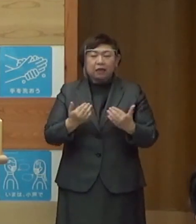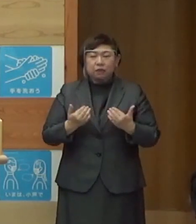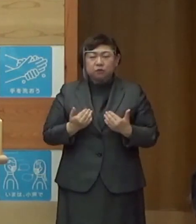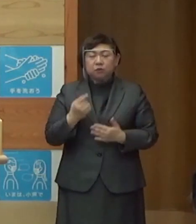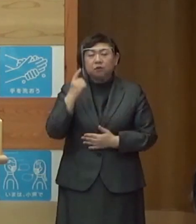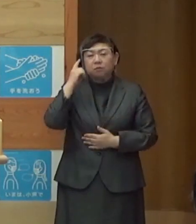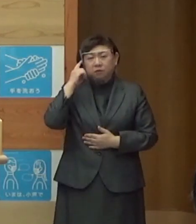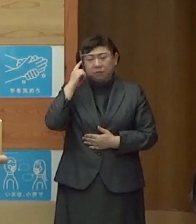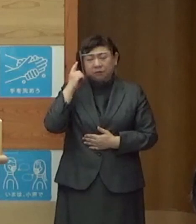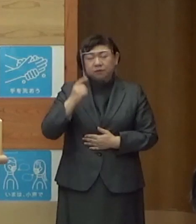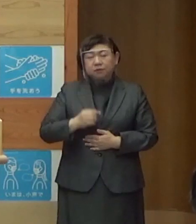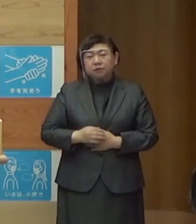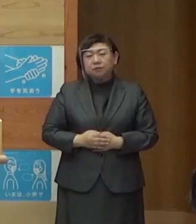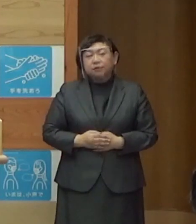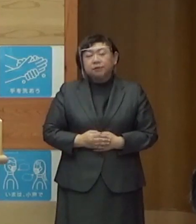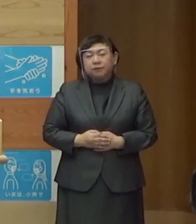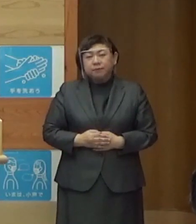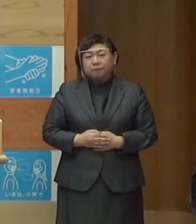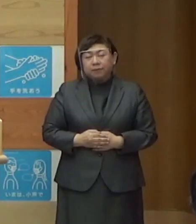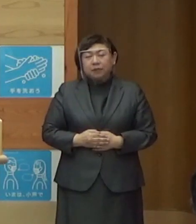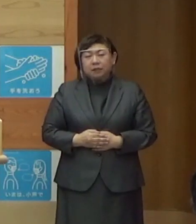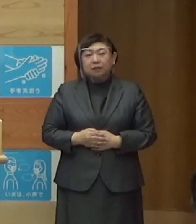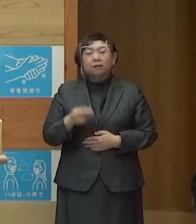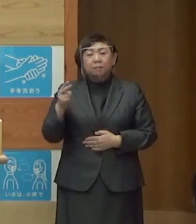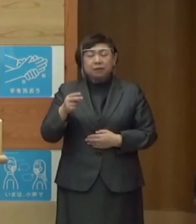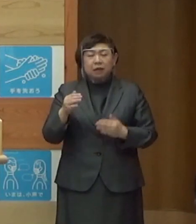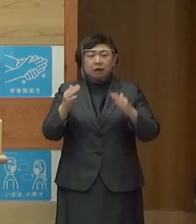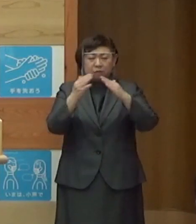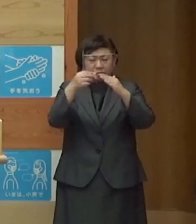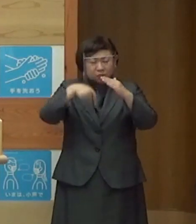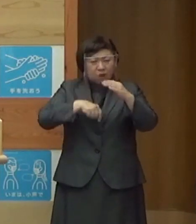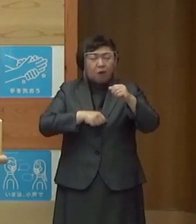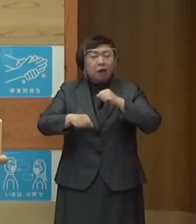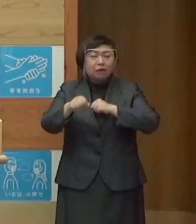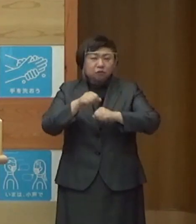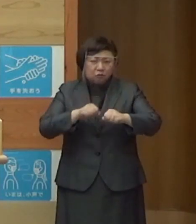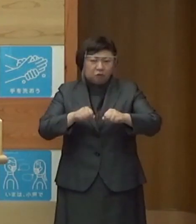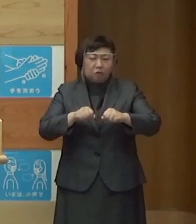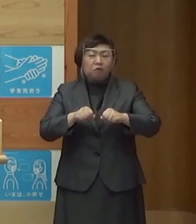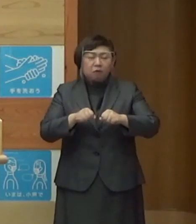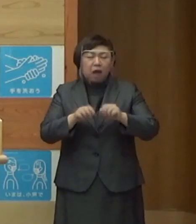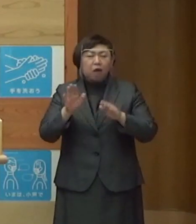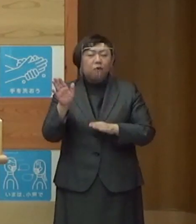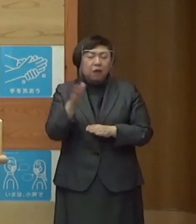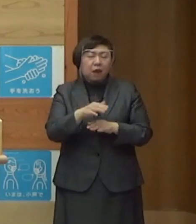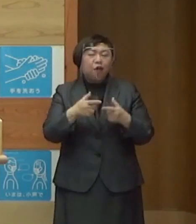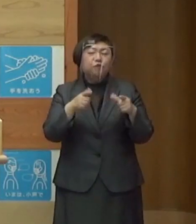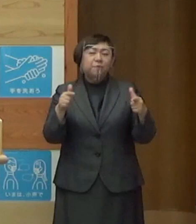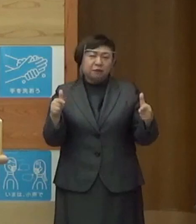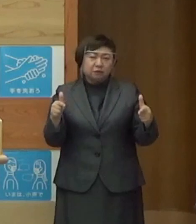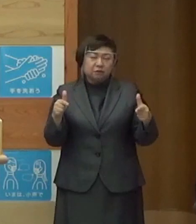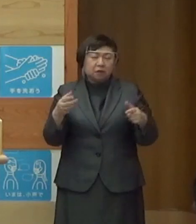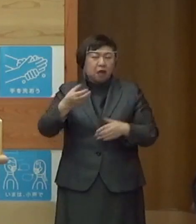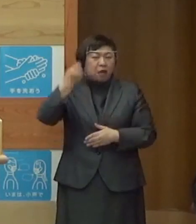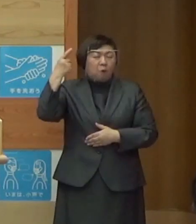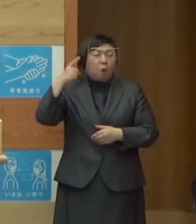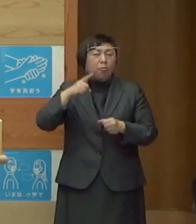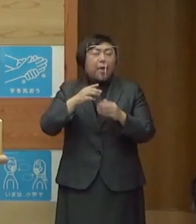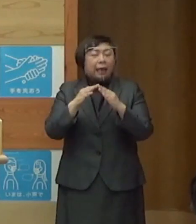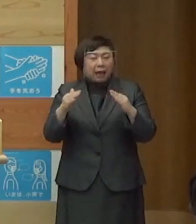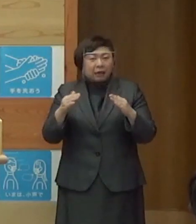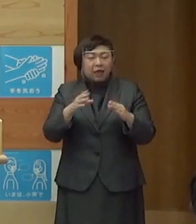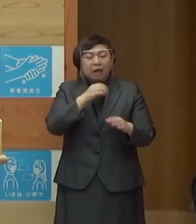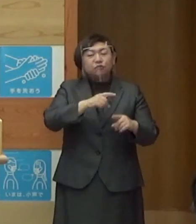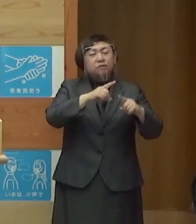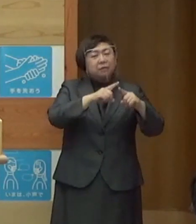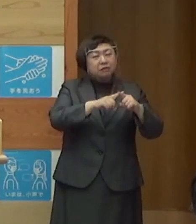と考えています。さらに屋内での活動、まあ、時期的に増えてきます。忘年会、そしてクリ